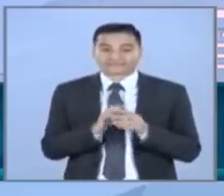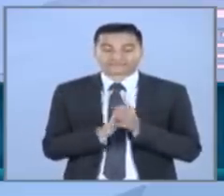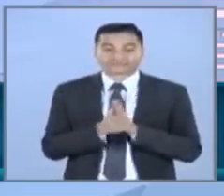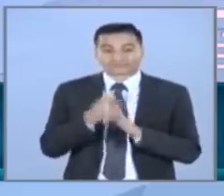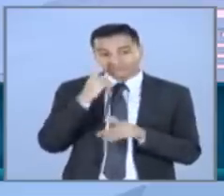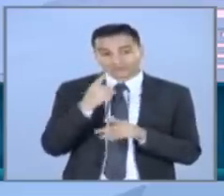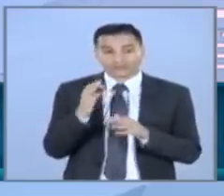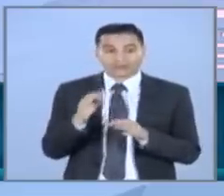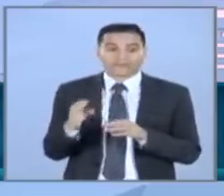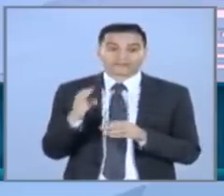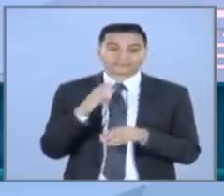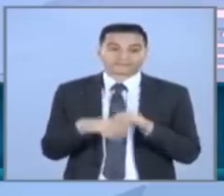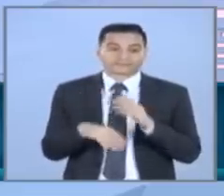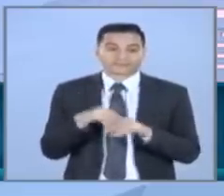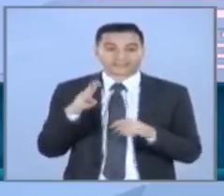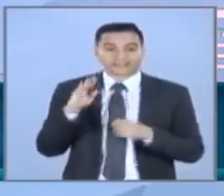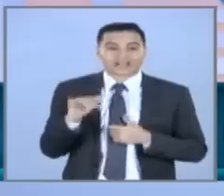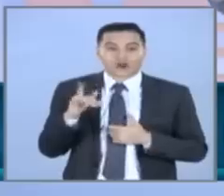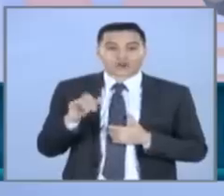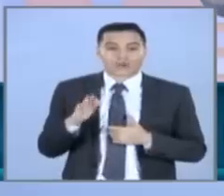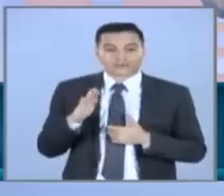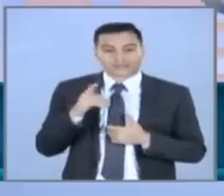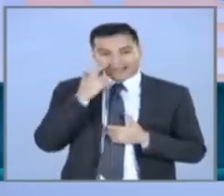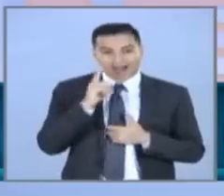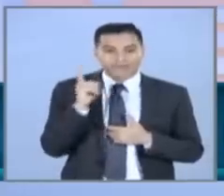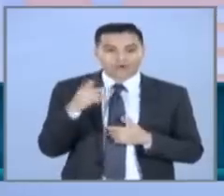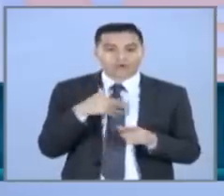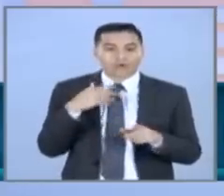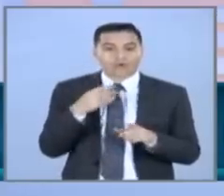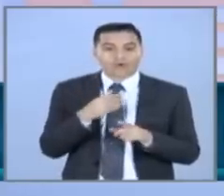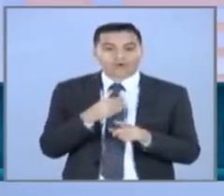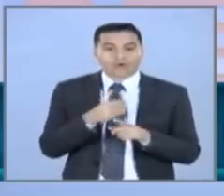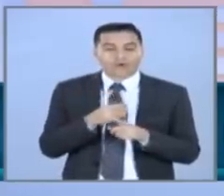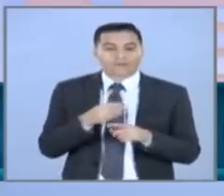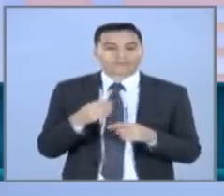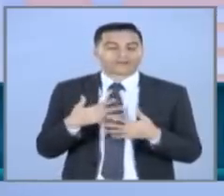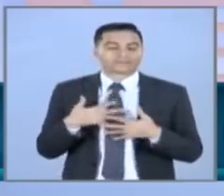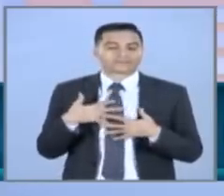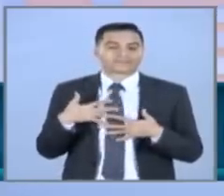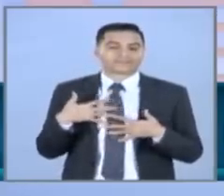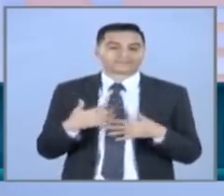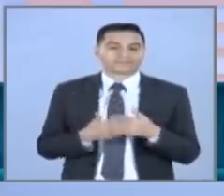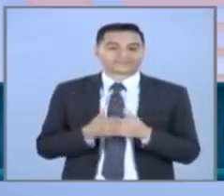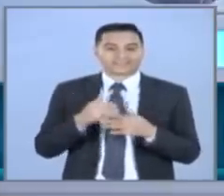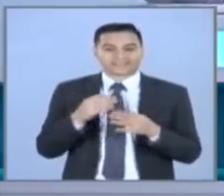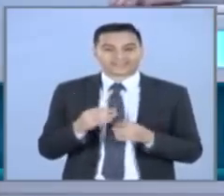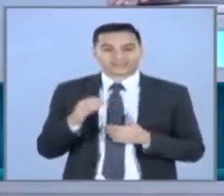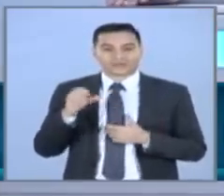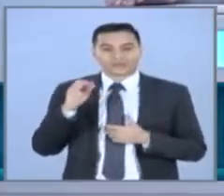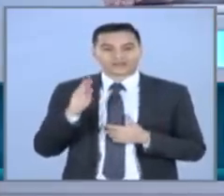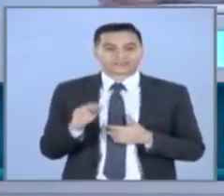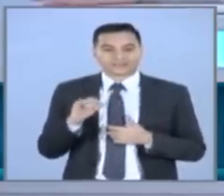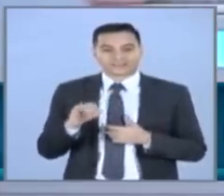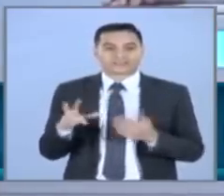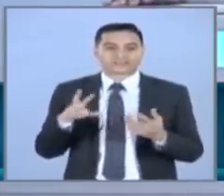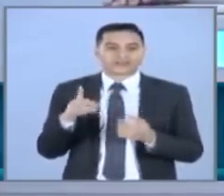طبعا في إجابة. لا ده كورولوس عايز أقول لك حاجة، هو دلوقتي في أسعد لحظاته. وسين الأرك.